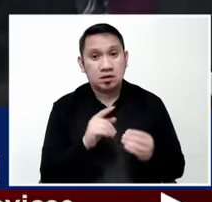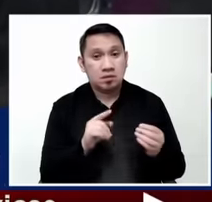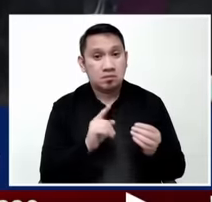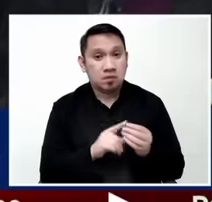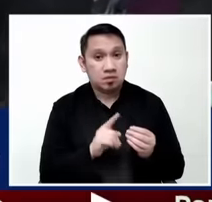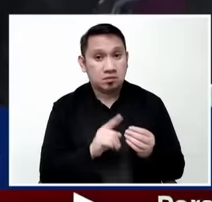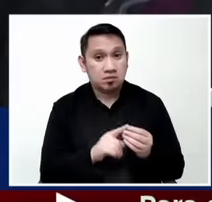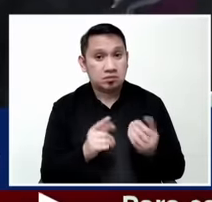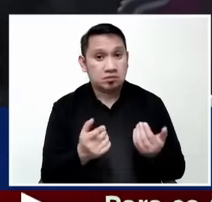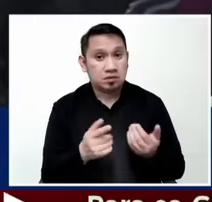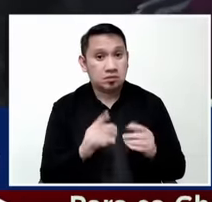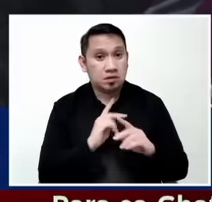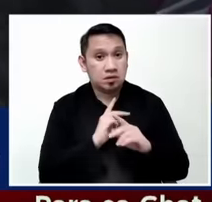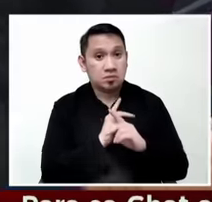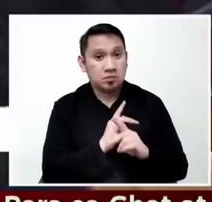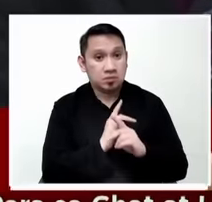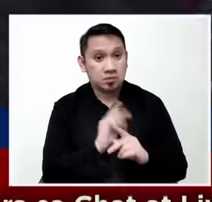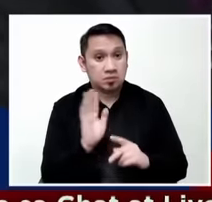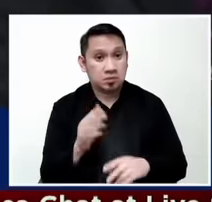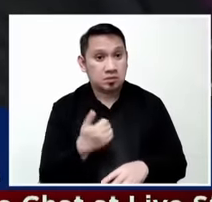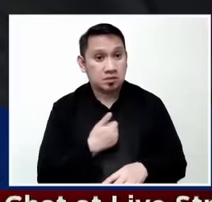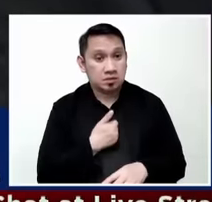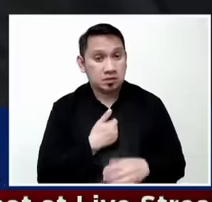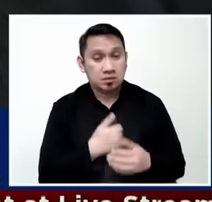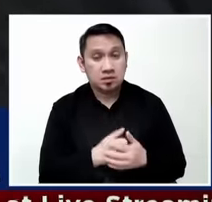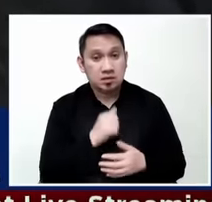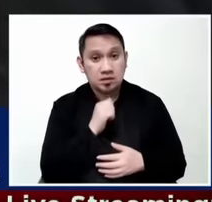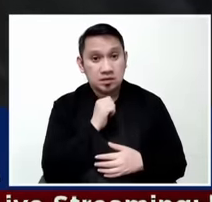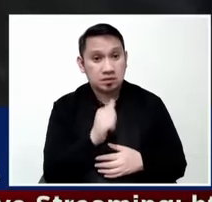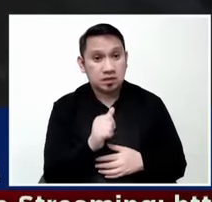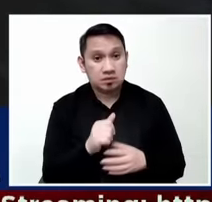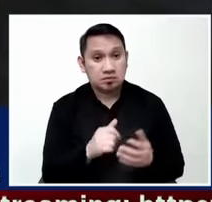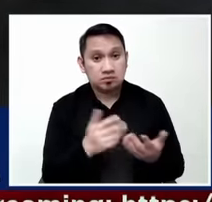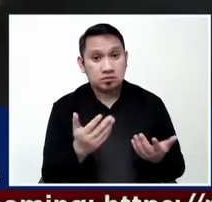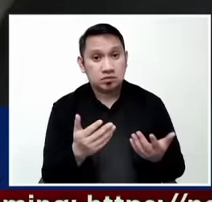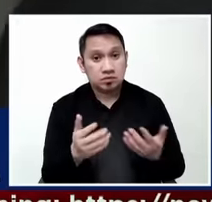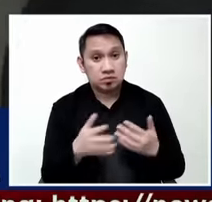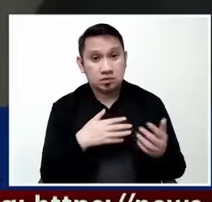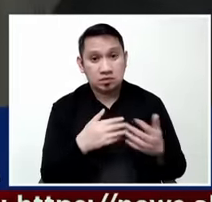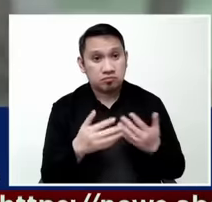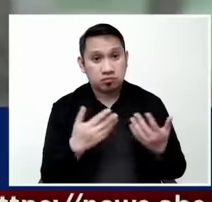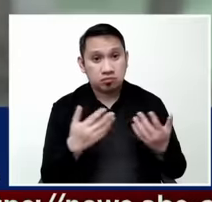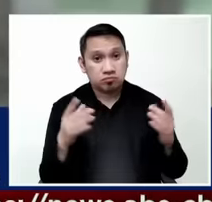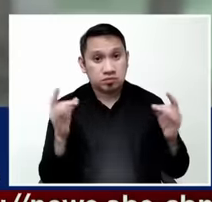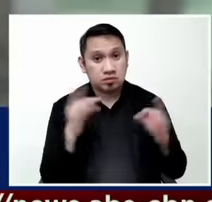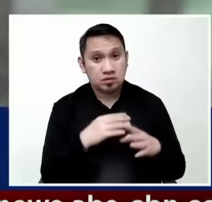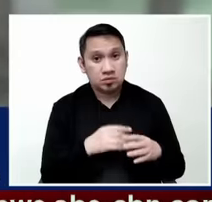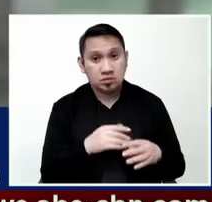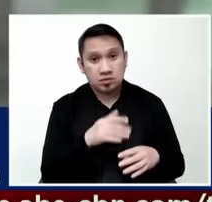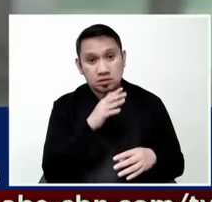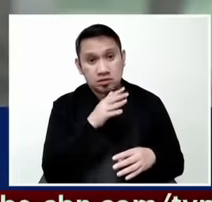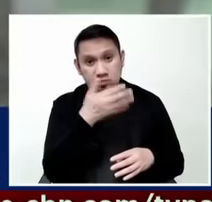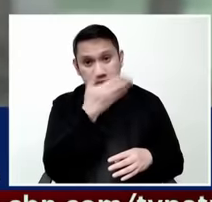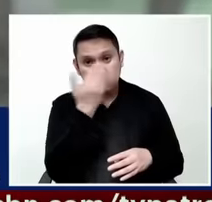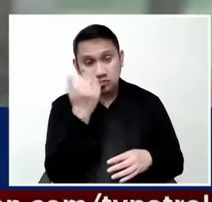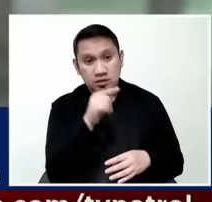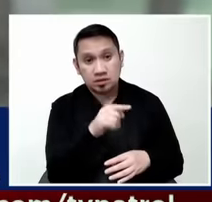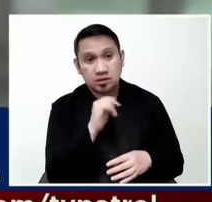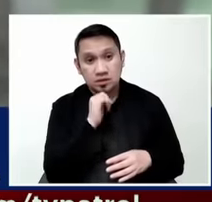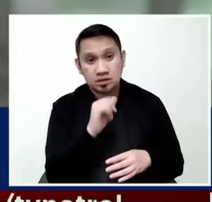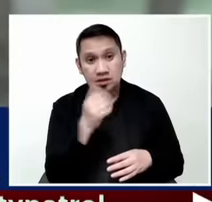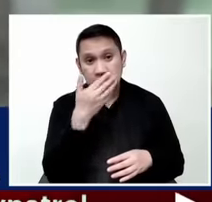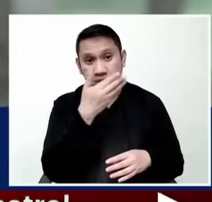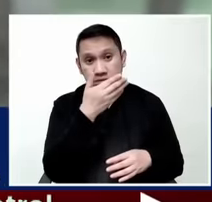Castro, pinoproteksyonan lang niya ang kanyang sarili at hindi dapat palampasin ang anumang pagbabanta kanino man. Hindi na siya presidente. Wala na